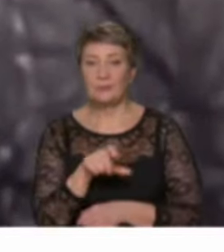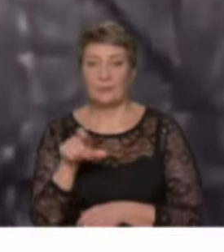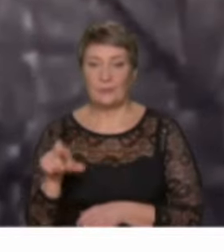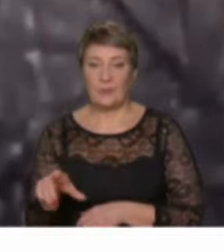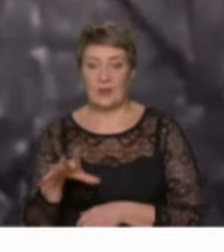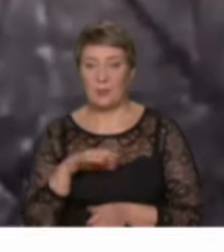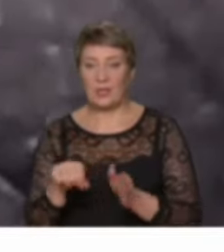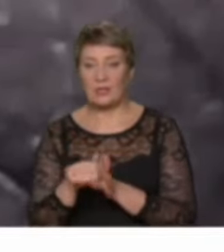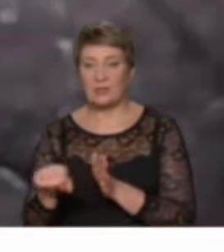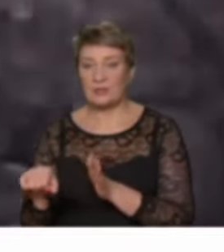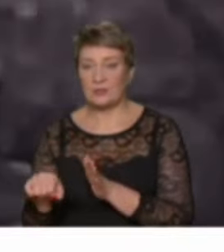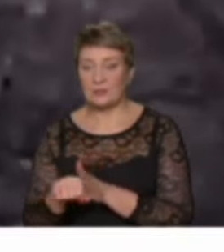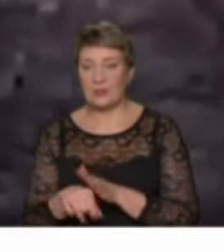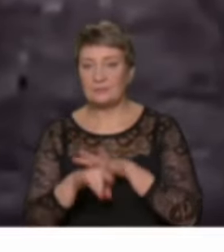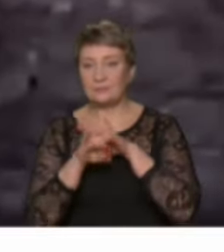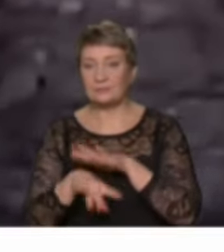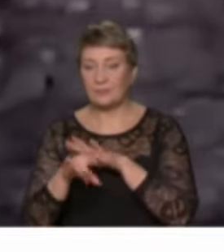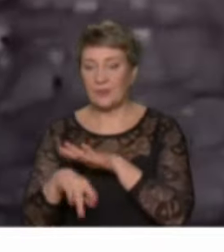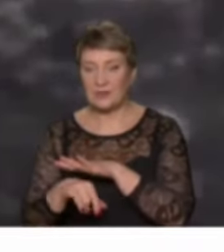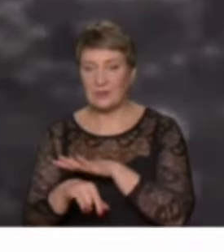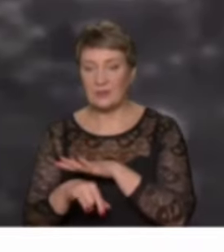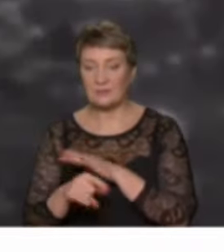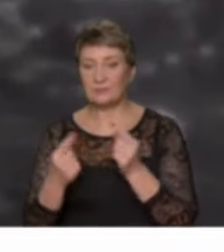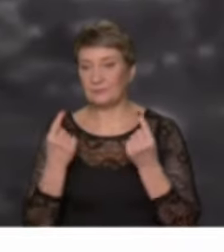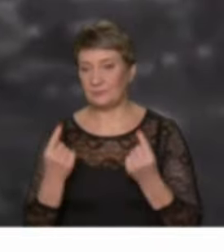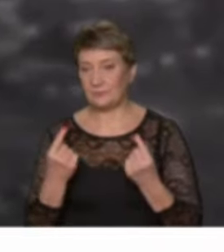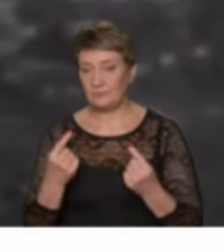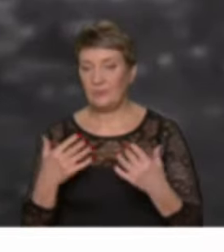було знешкоджено скидами з дронів. Зазнавши величезних втрат, противник відступив.